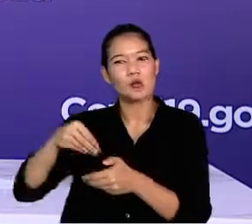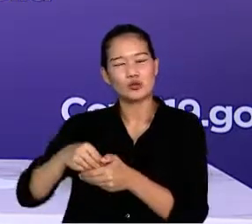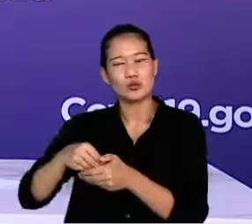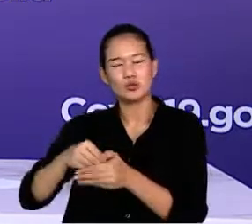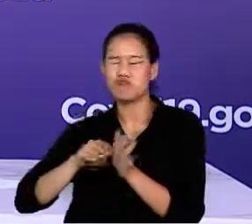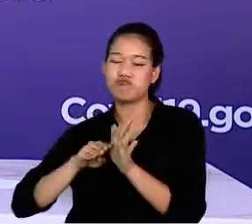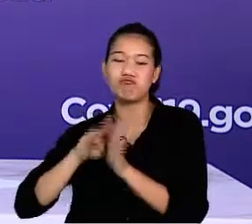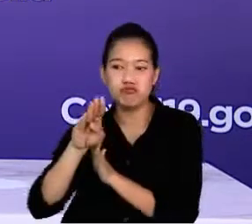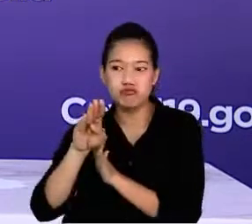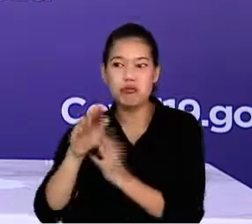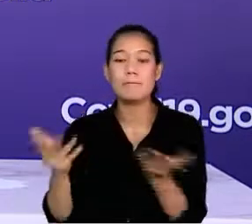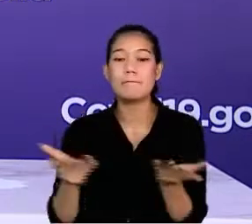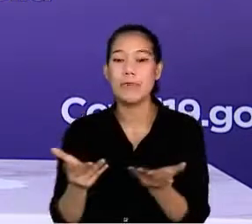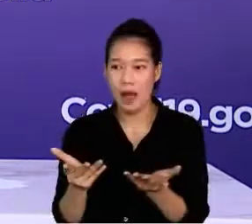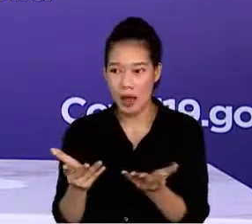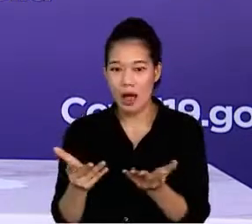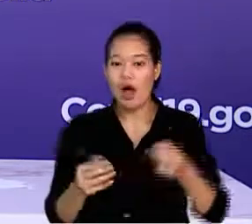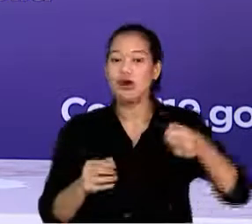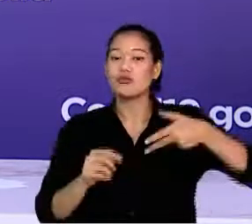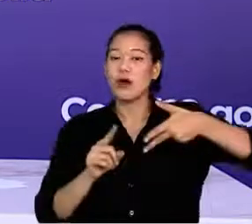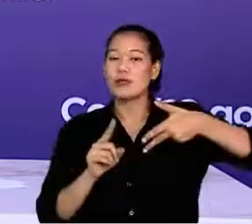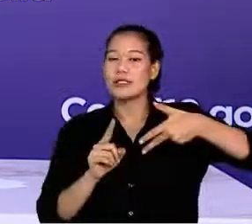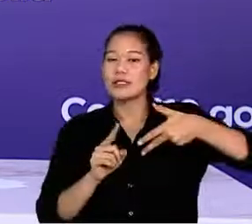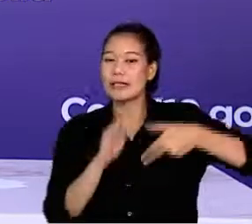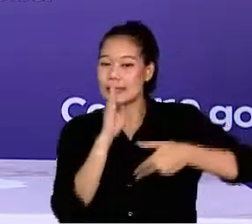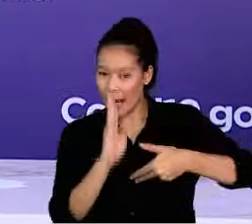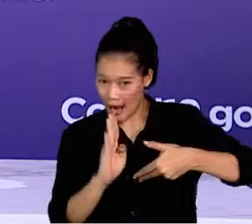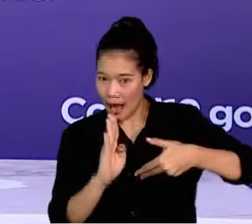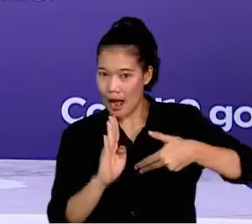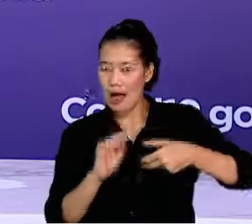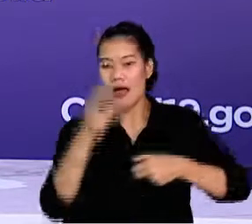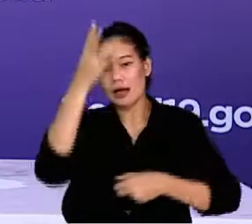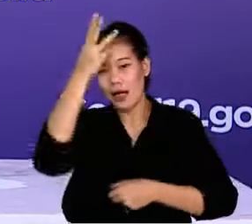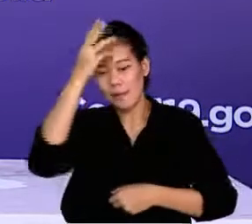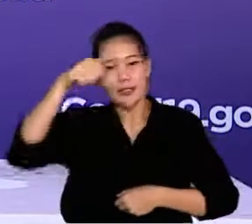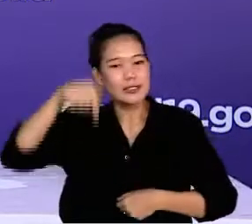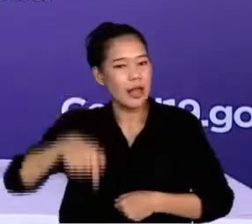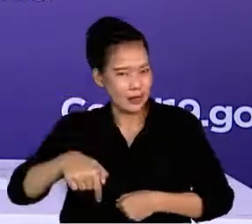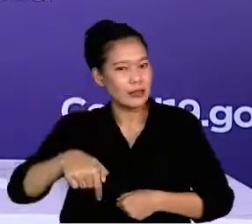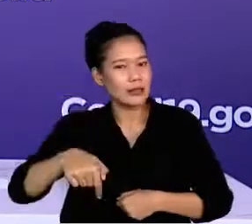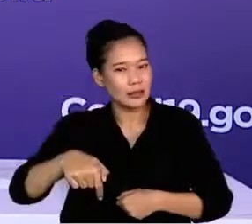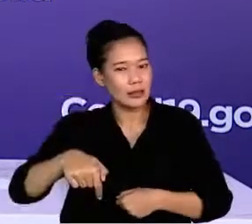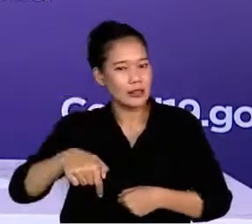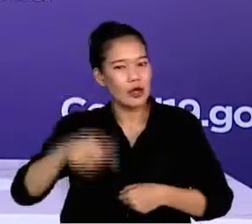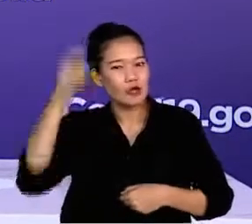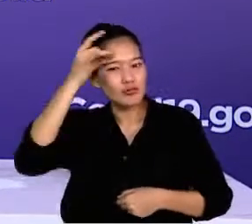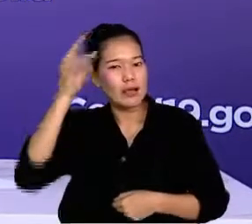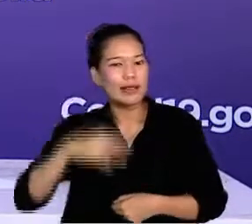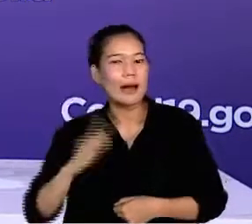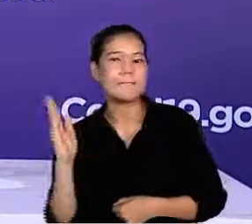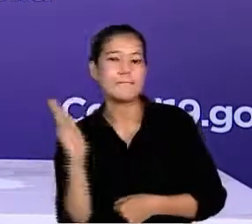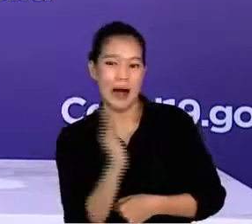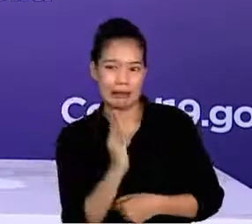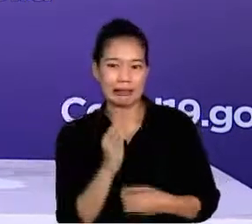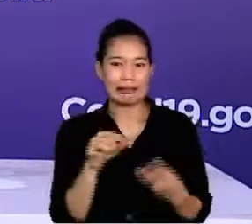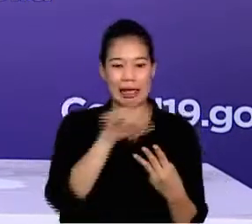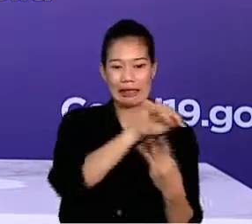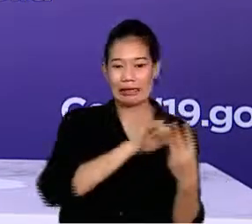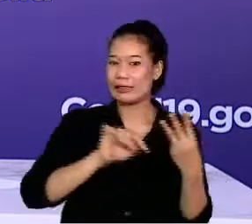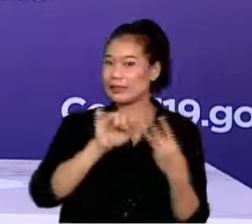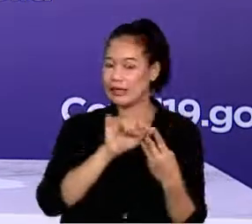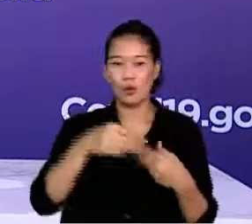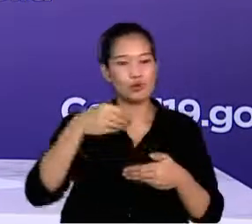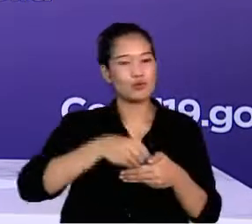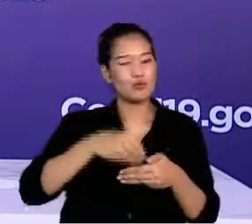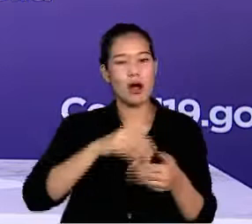positif tertinggi dimana Sulawesi Tengah Kalimantan Selatan dan Sumatera Barat selain menjadi